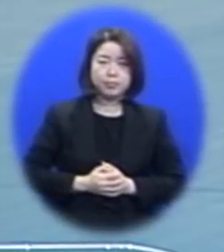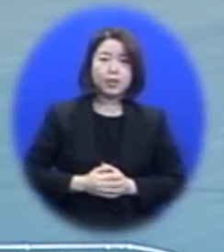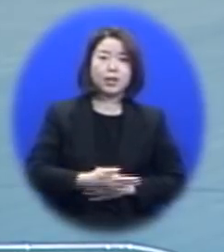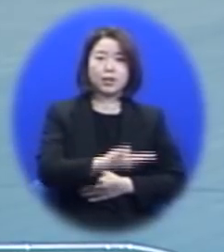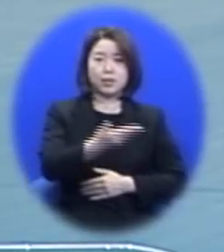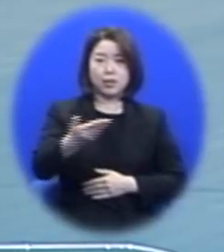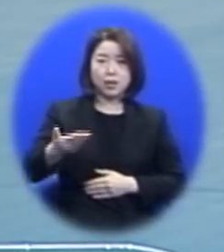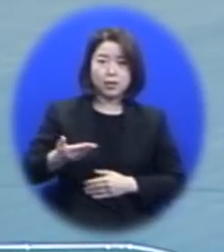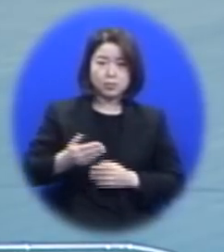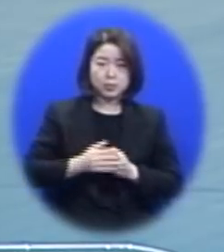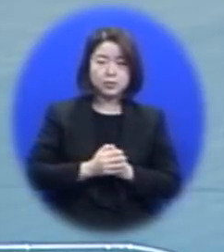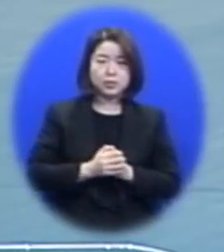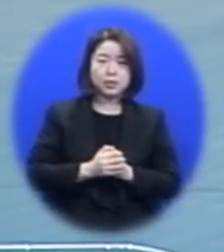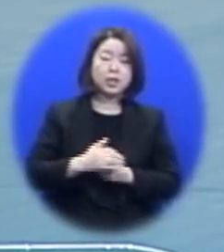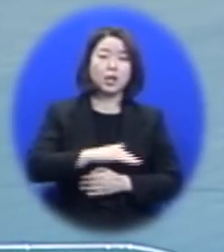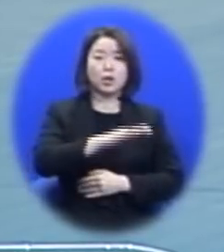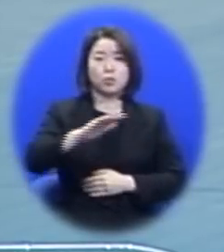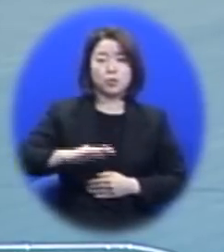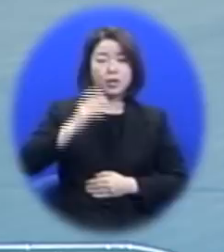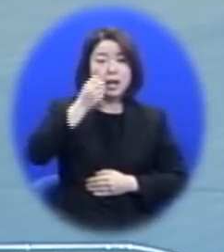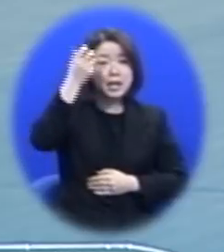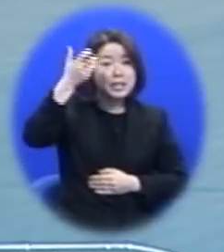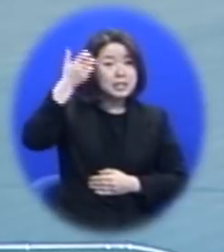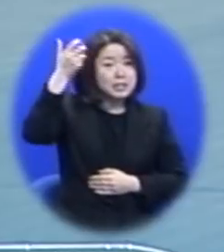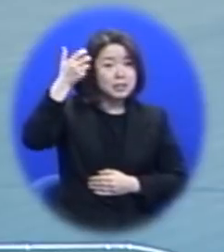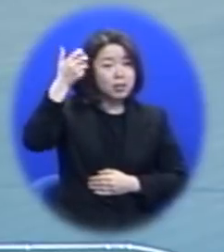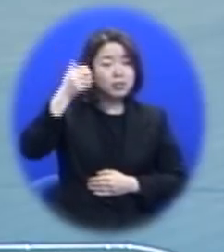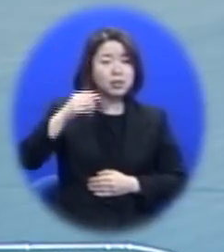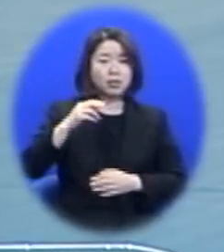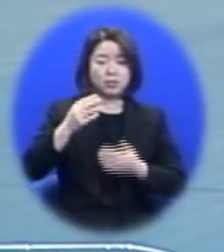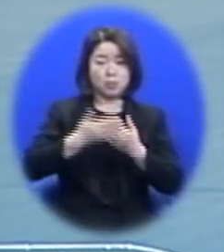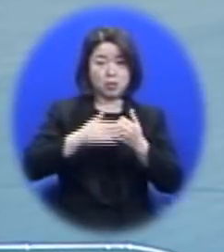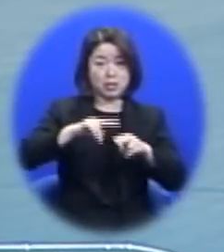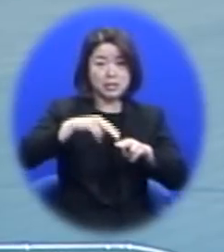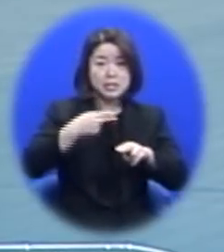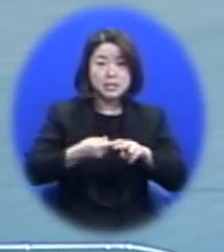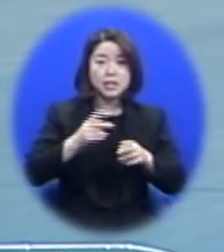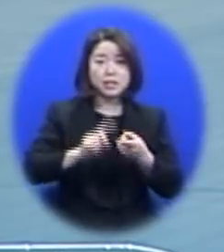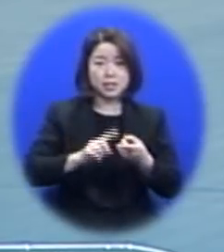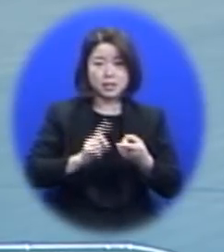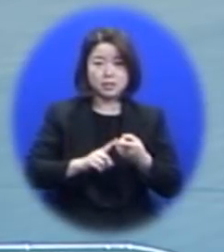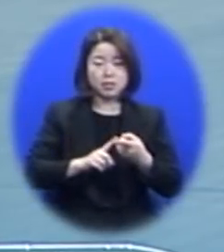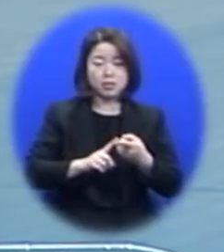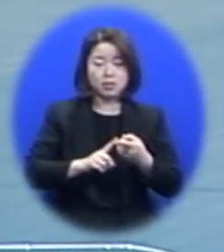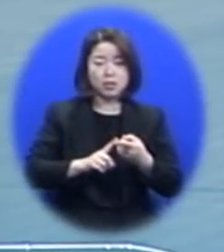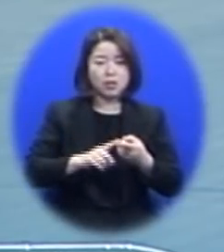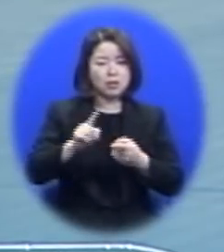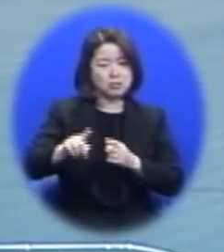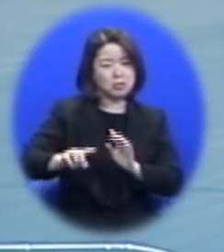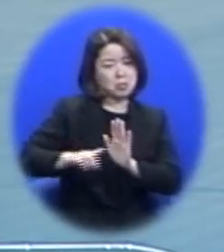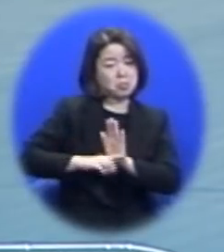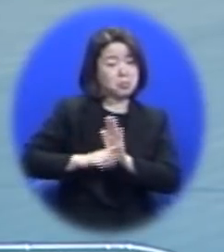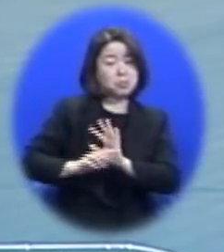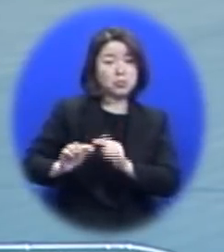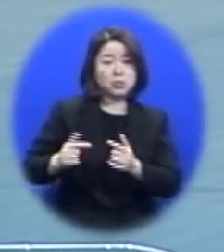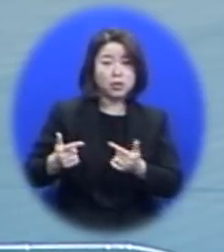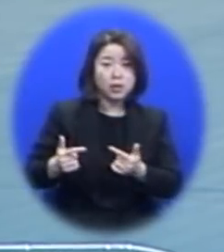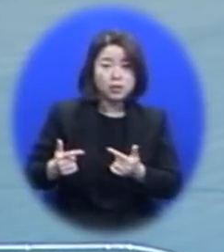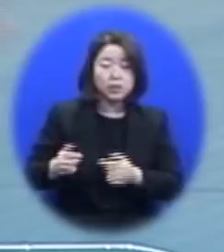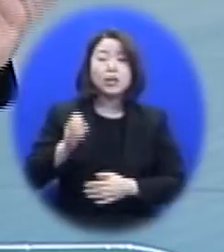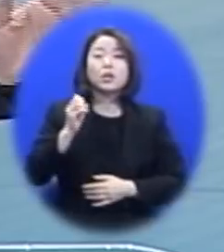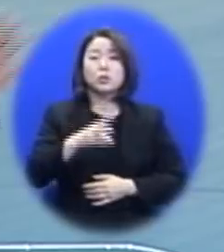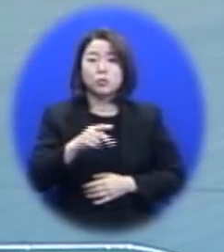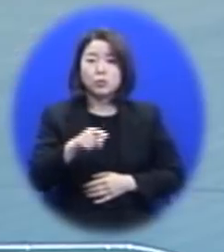여러분, 우리가 성령의 은사에 대해서 그 자체를 부정하거나 또는